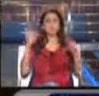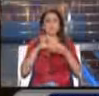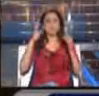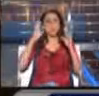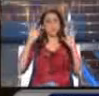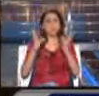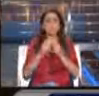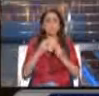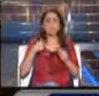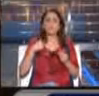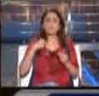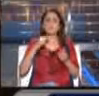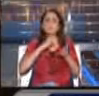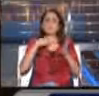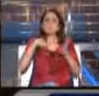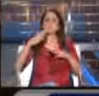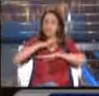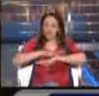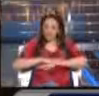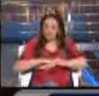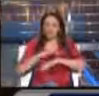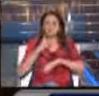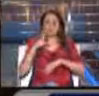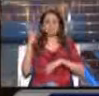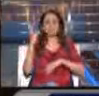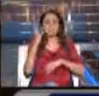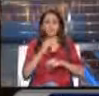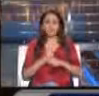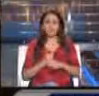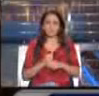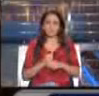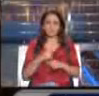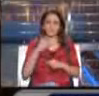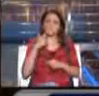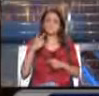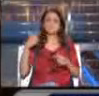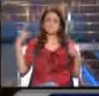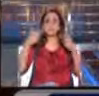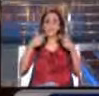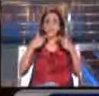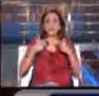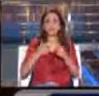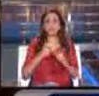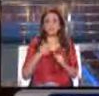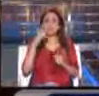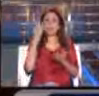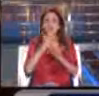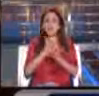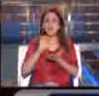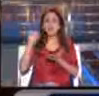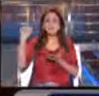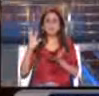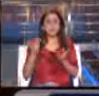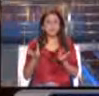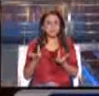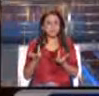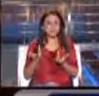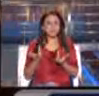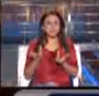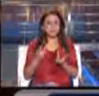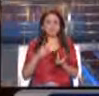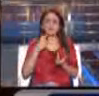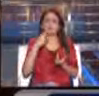احترم واحط مليون خط اللي ده بيحارب علشان يجيب حق زميل، فمحتاج اللي يبقى فيه ناس اهل